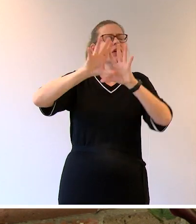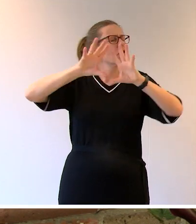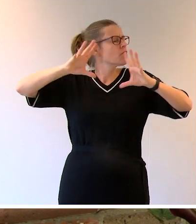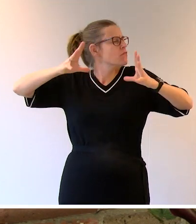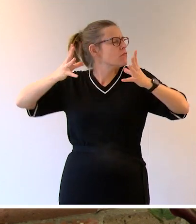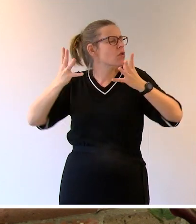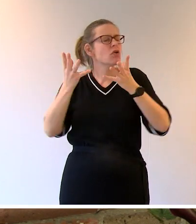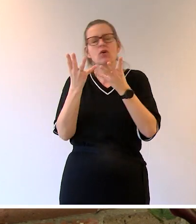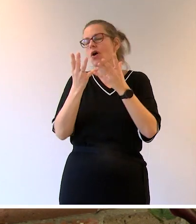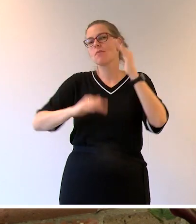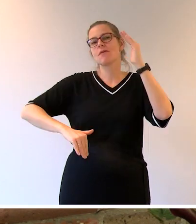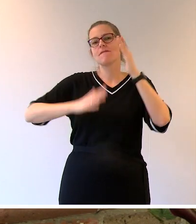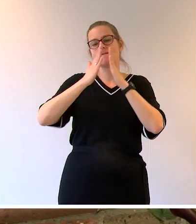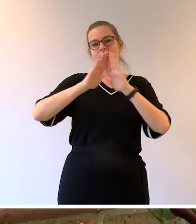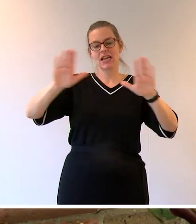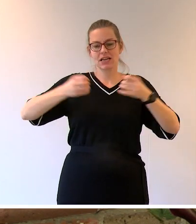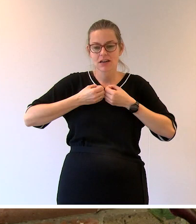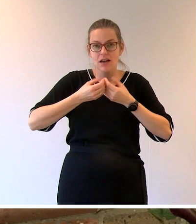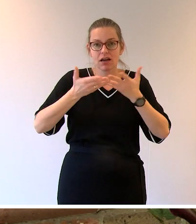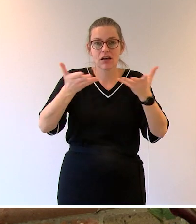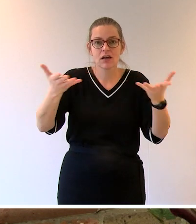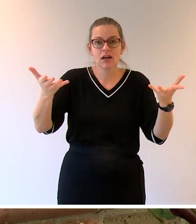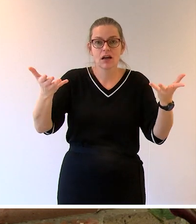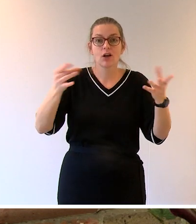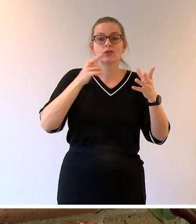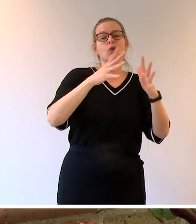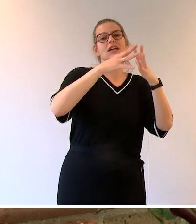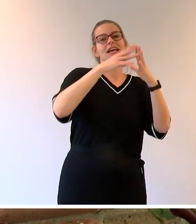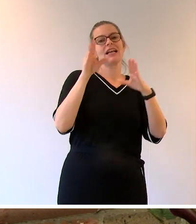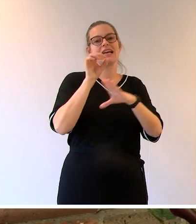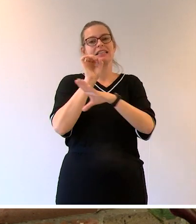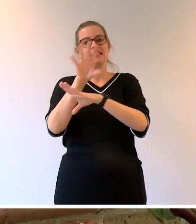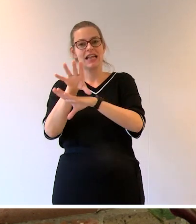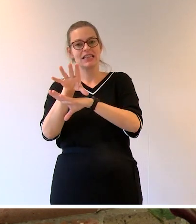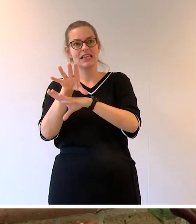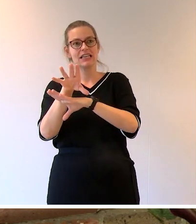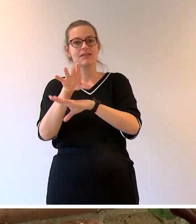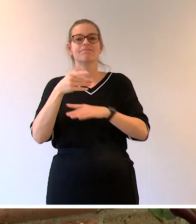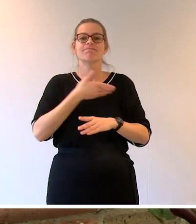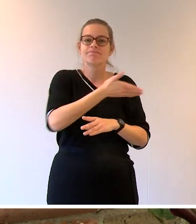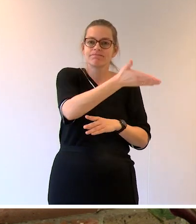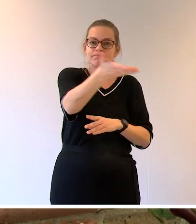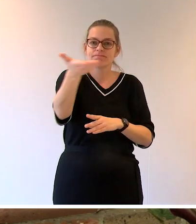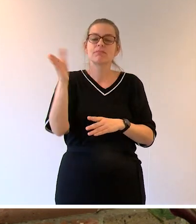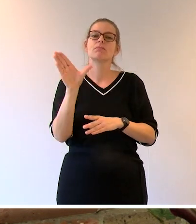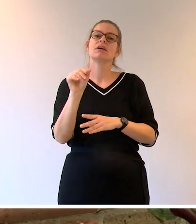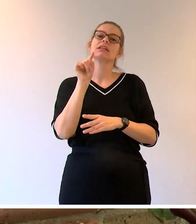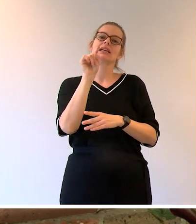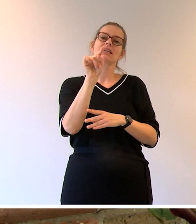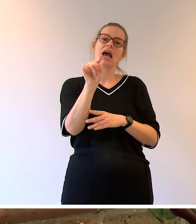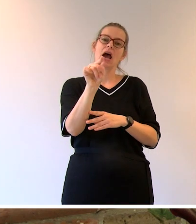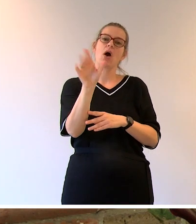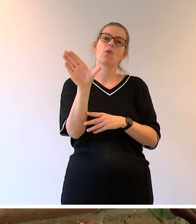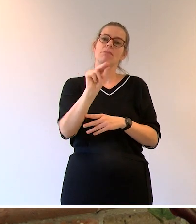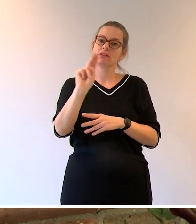vrede verkondigt door de dynamiek van kerk en zending. Zij met jou